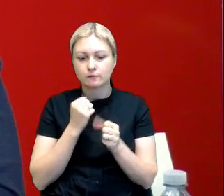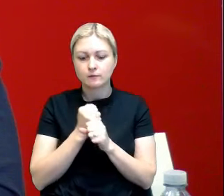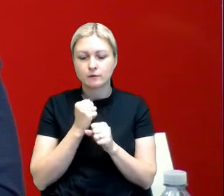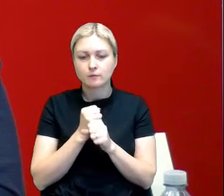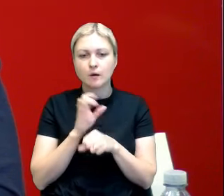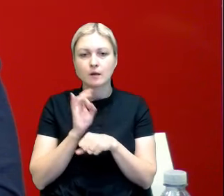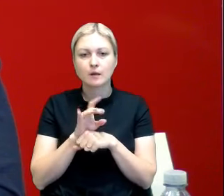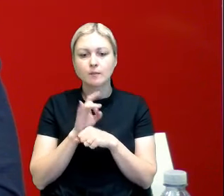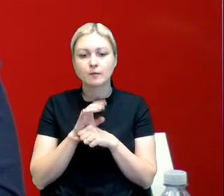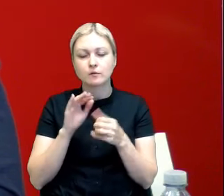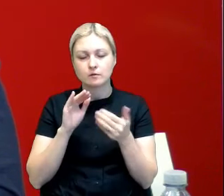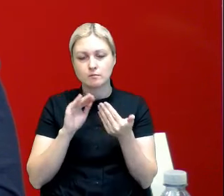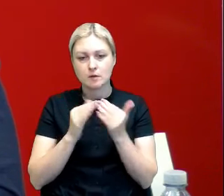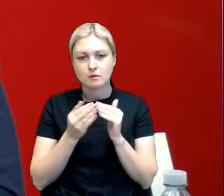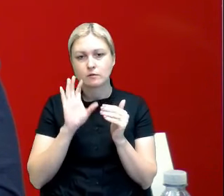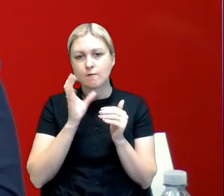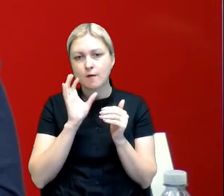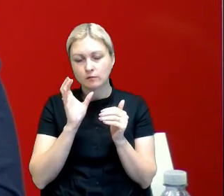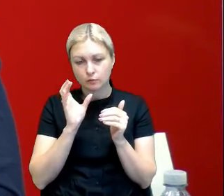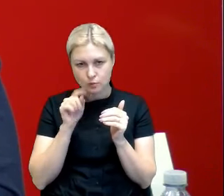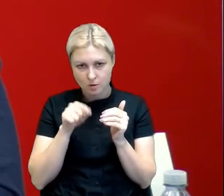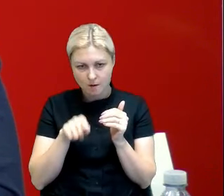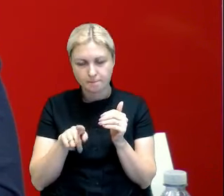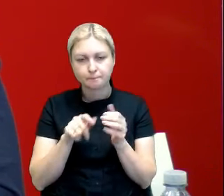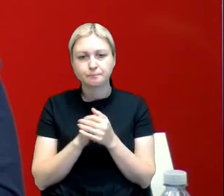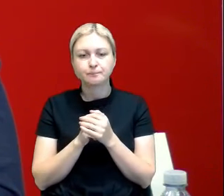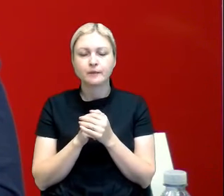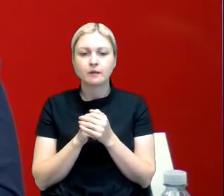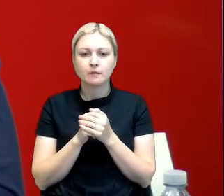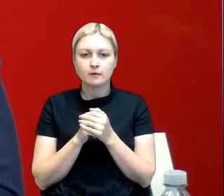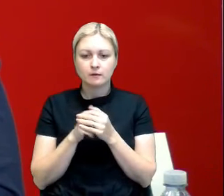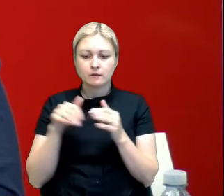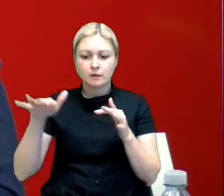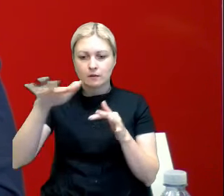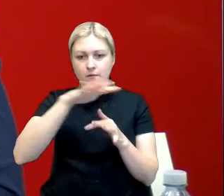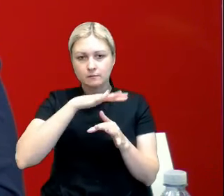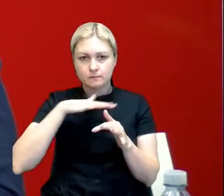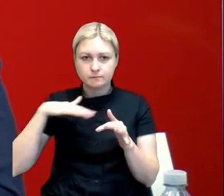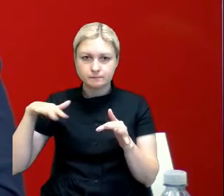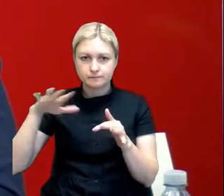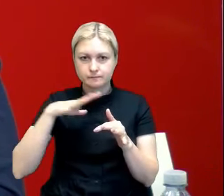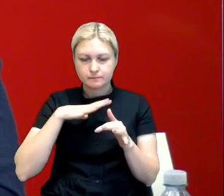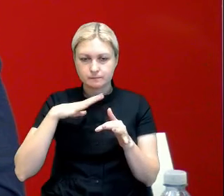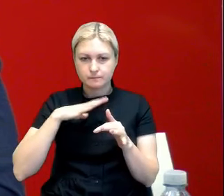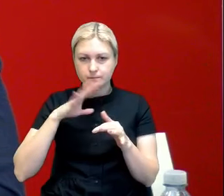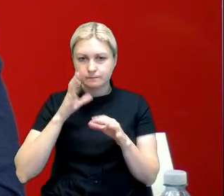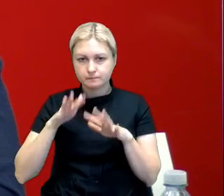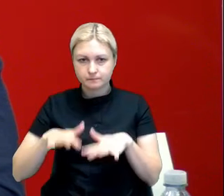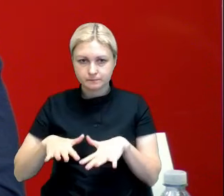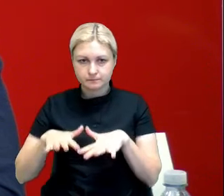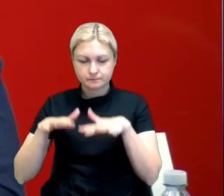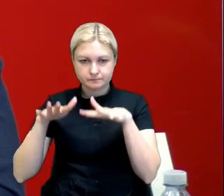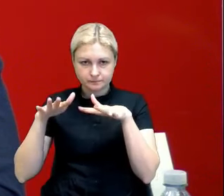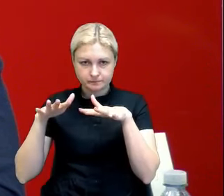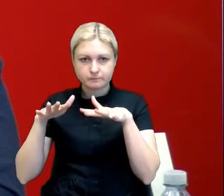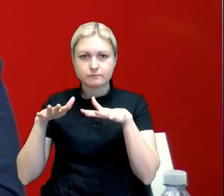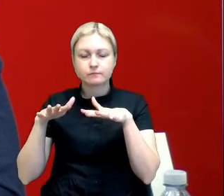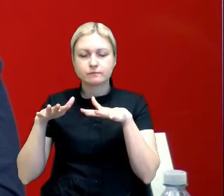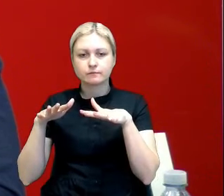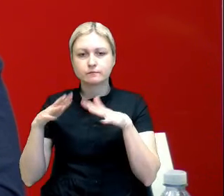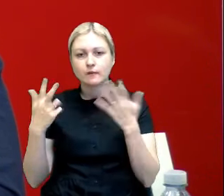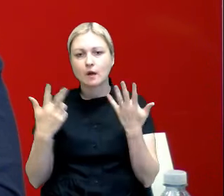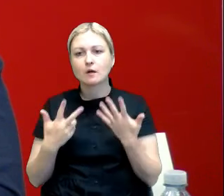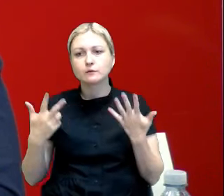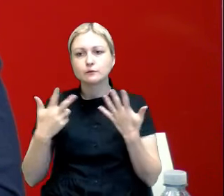vandenimis ir šiandieną visas tas regionas kuris yra vadinamas a aštuntu